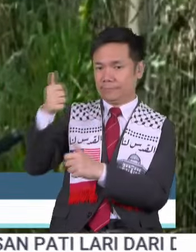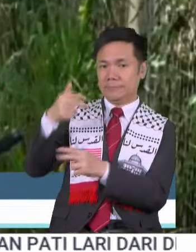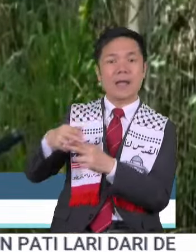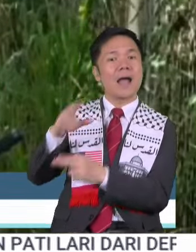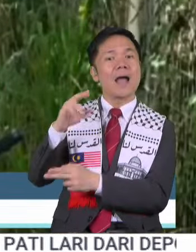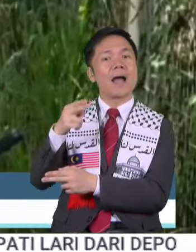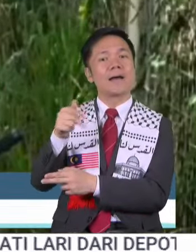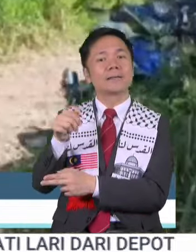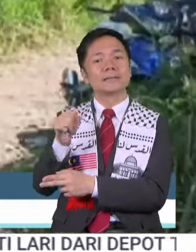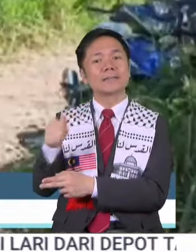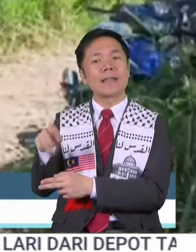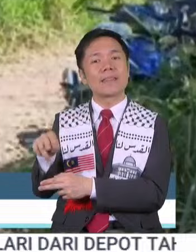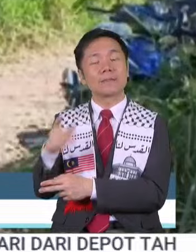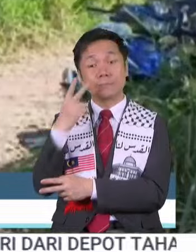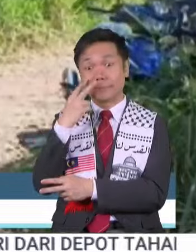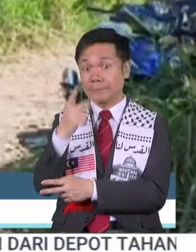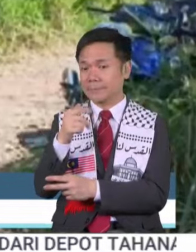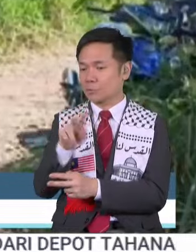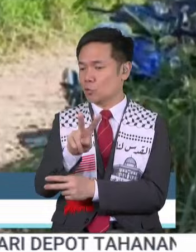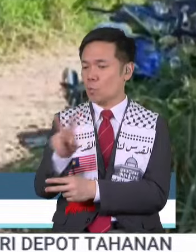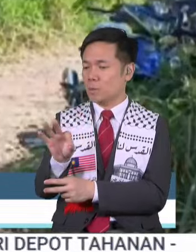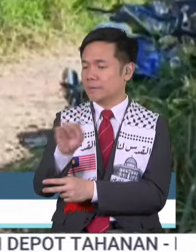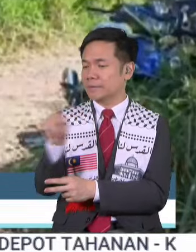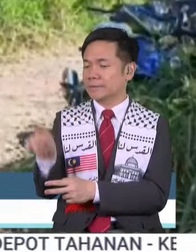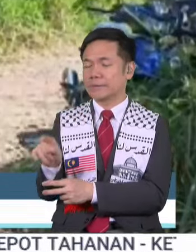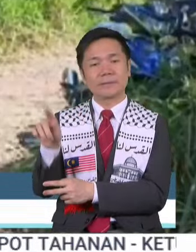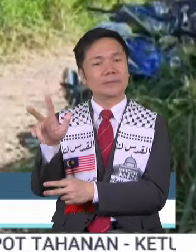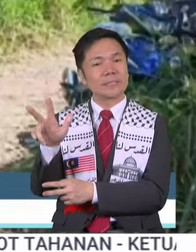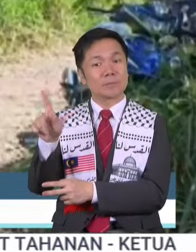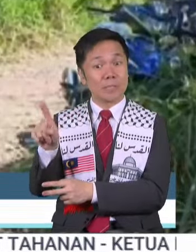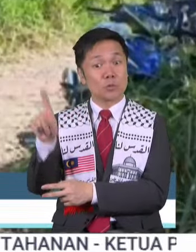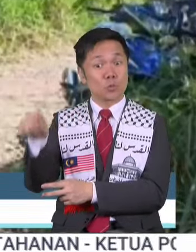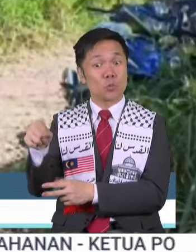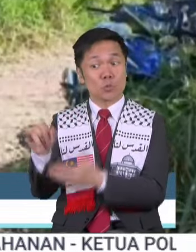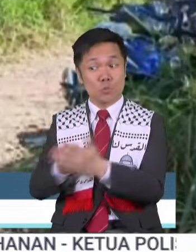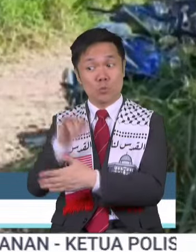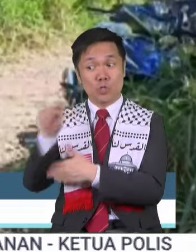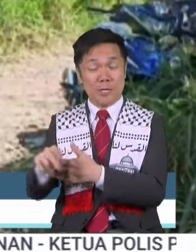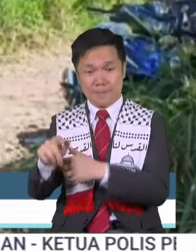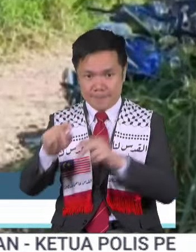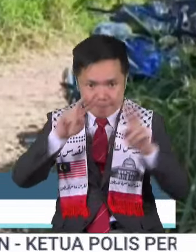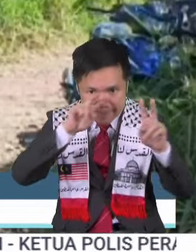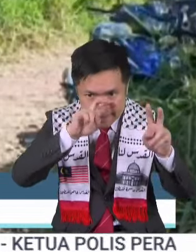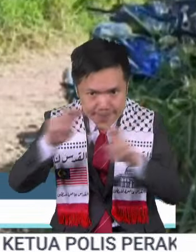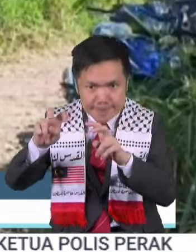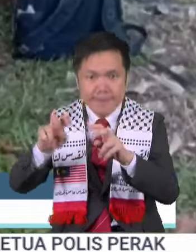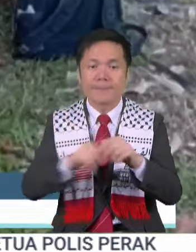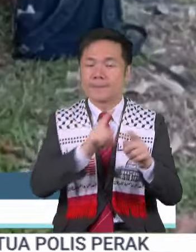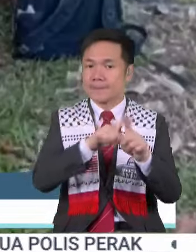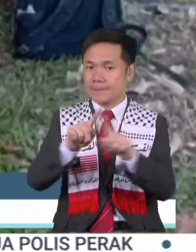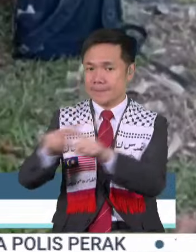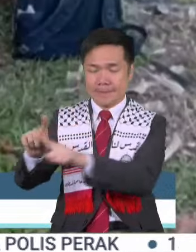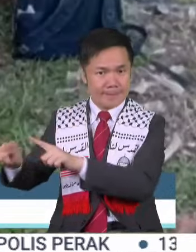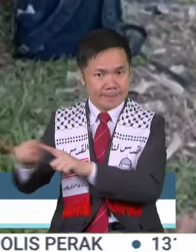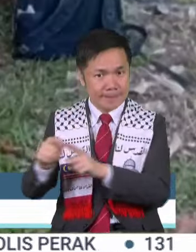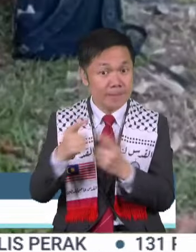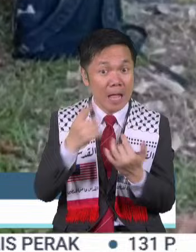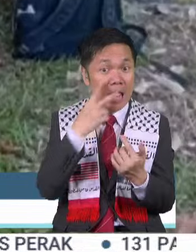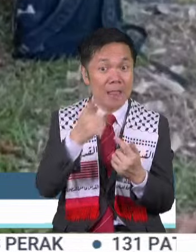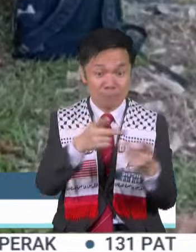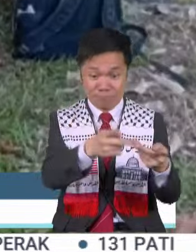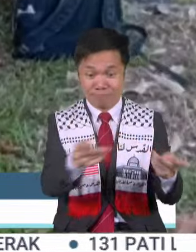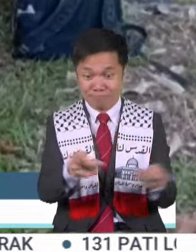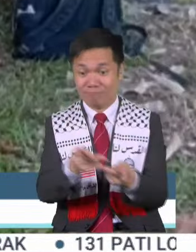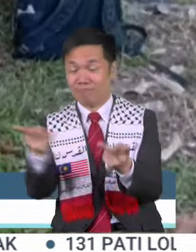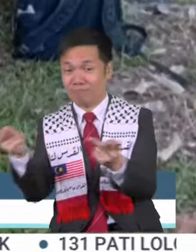Hassan operasi dijalankan pada 29 hingga 31 Januari lepas lebih 180 pemeriksaan dilakukan di beberapa